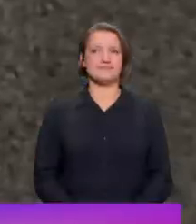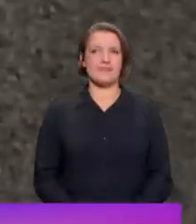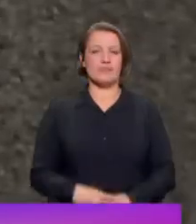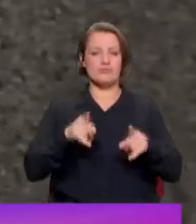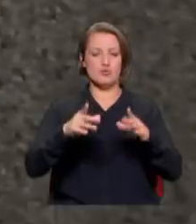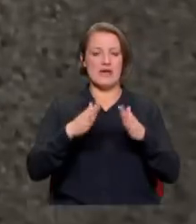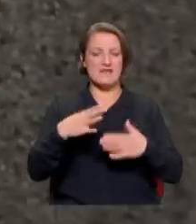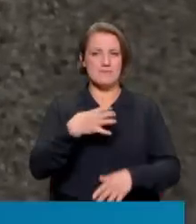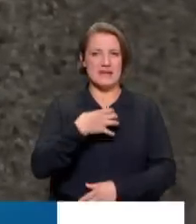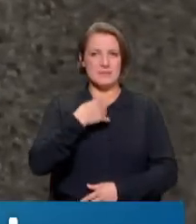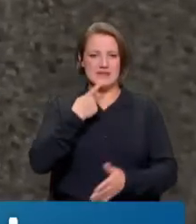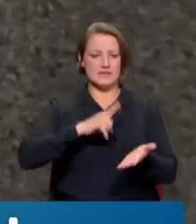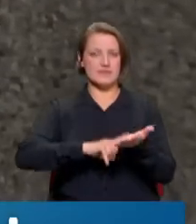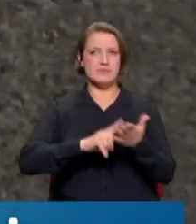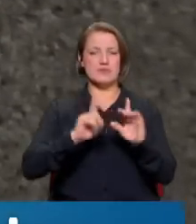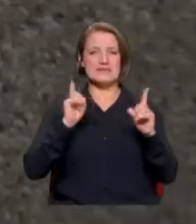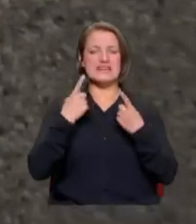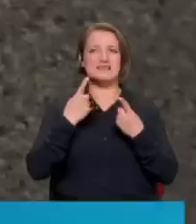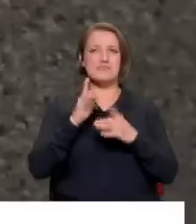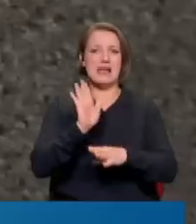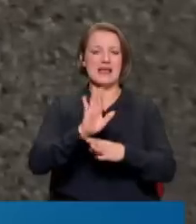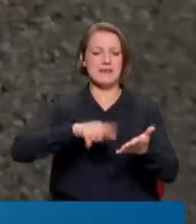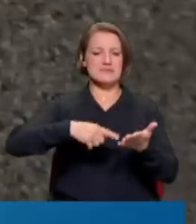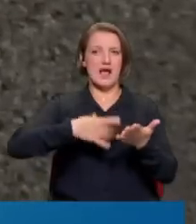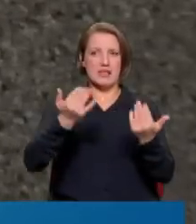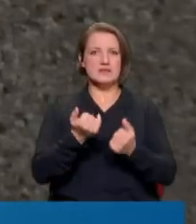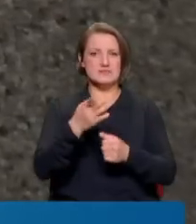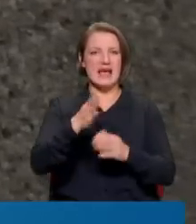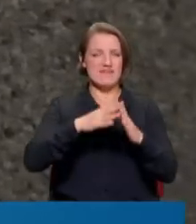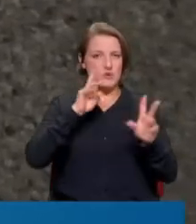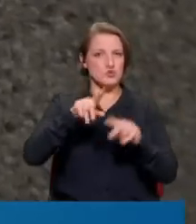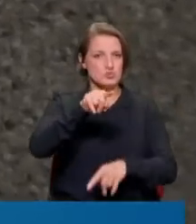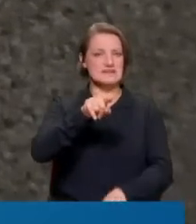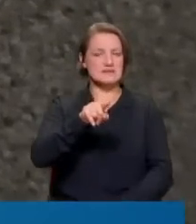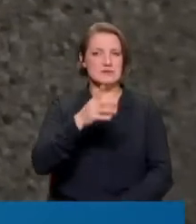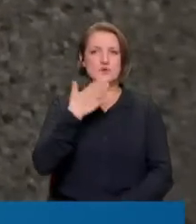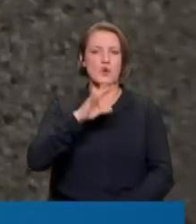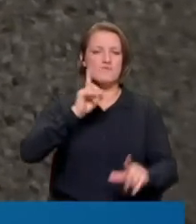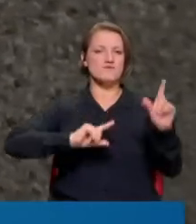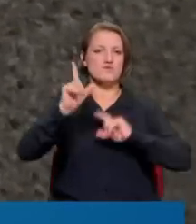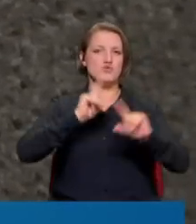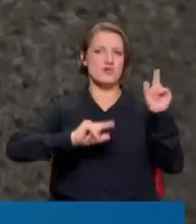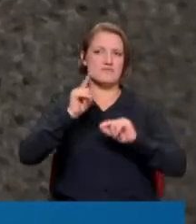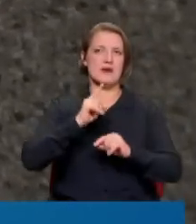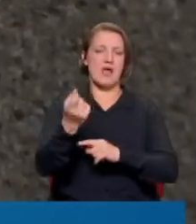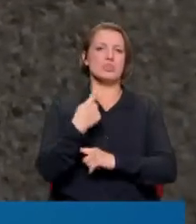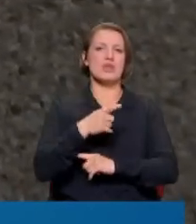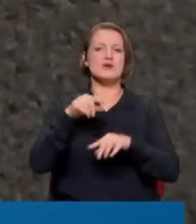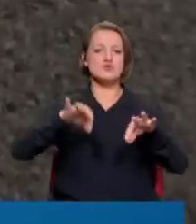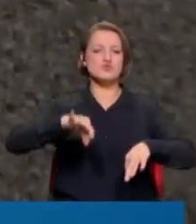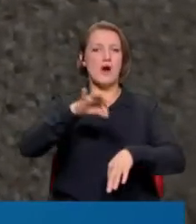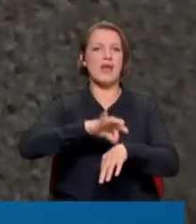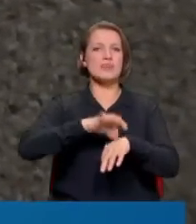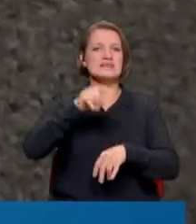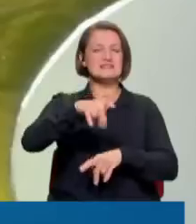ev benim diye evin tapusunu veya yetki belgesi imzası aldınız mı evi gördünüz mü Siz yok Fotoğraflarını attı abi Hayır şu anda